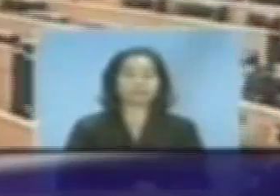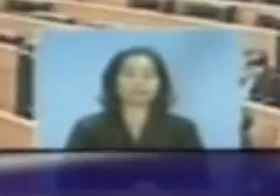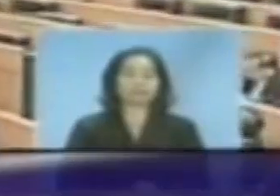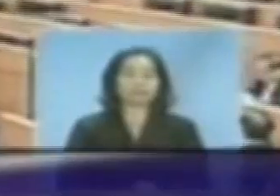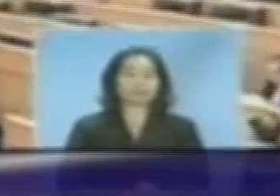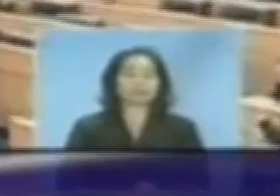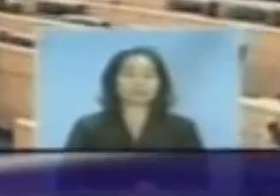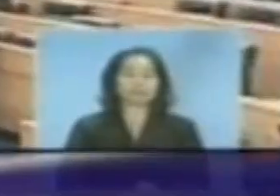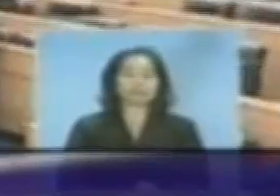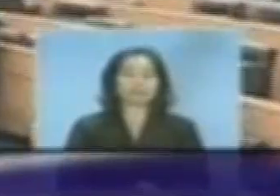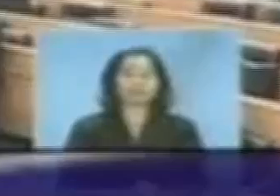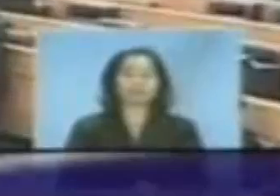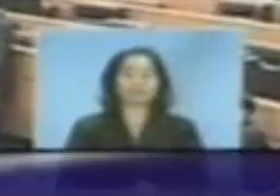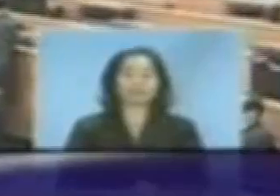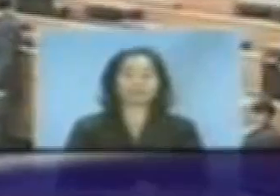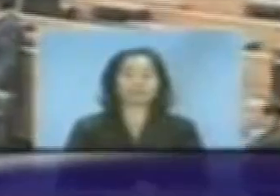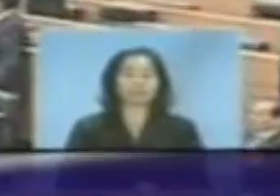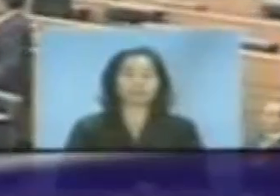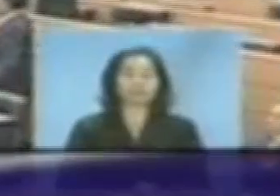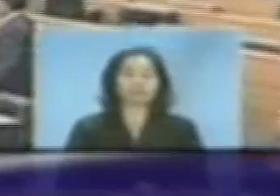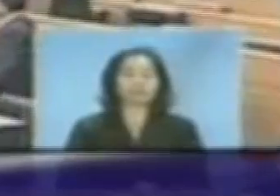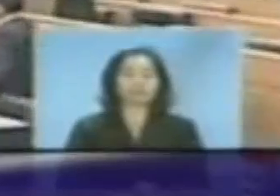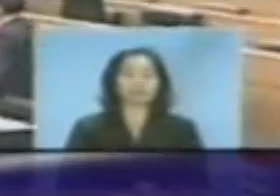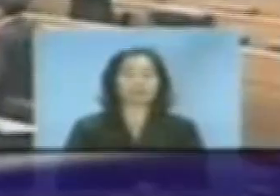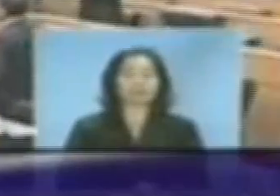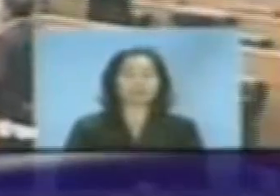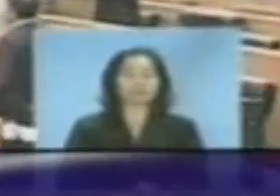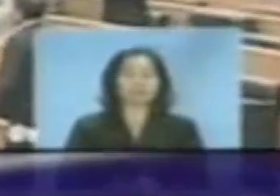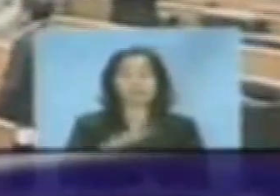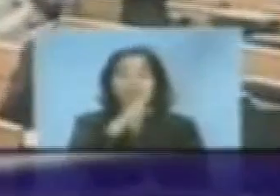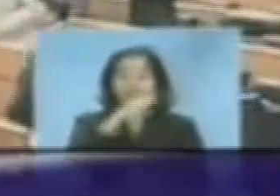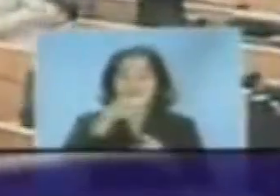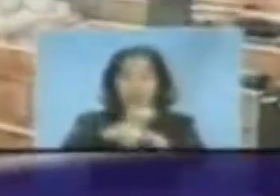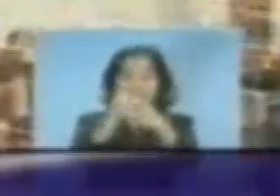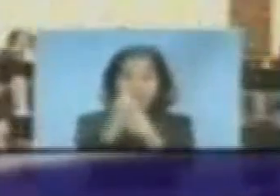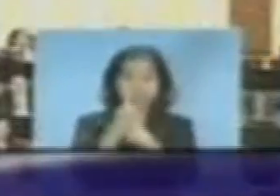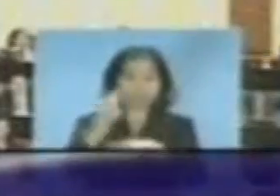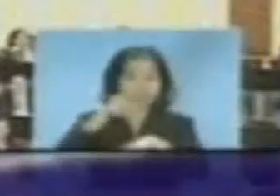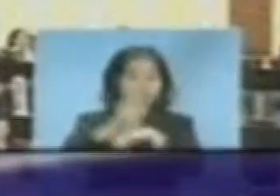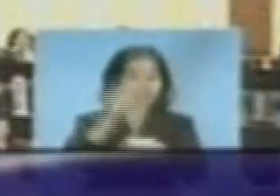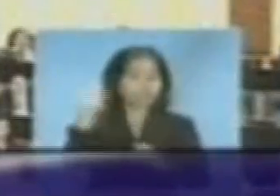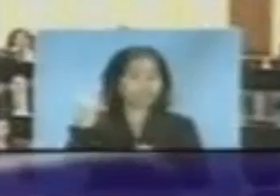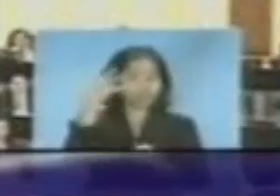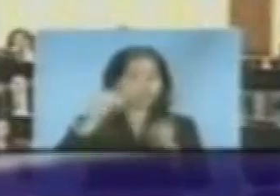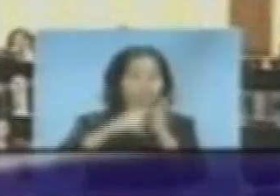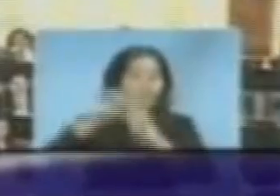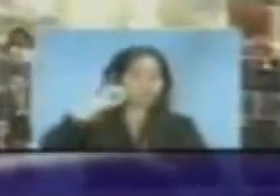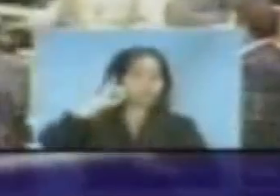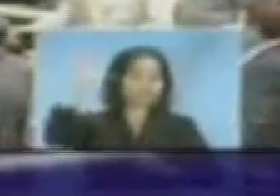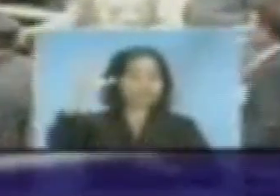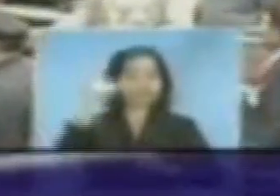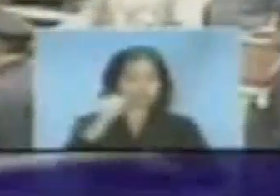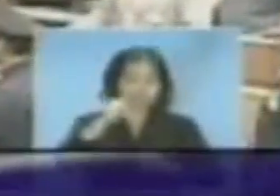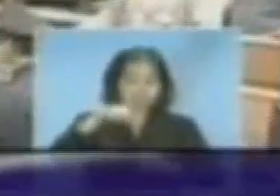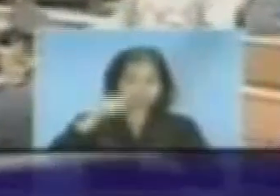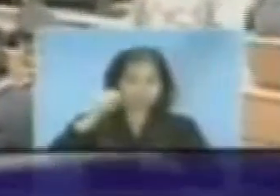ยี่สิบสิงหาคม2556ในรัฐสภามีความวุ่นวายเกิดขึ้นอันเกิดจากการต่อสู้ระหว่างฝ่าย